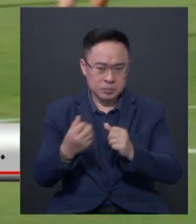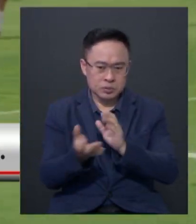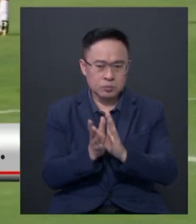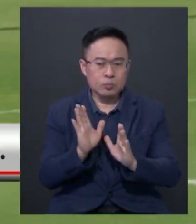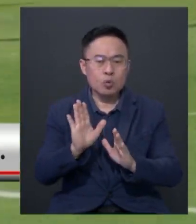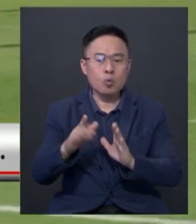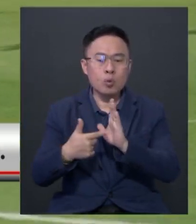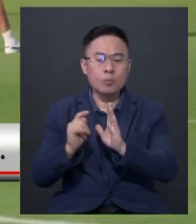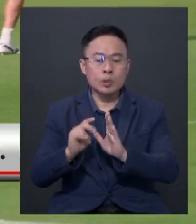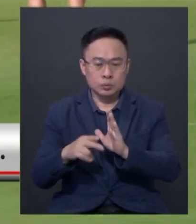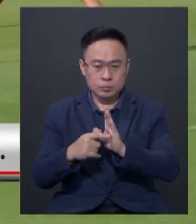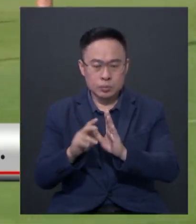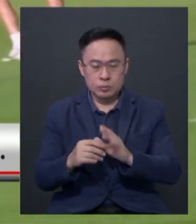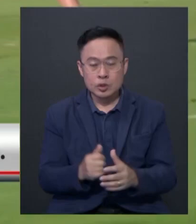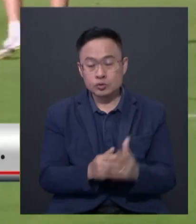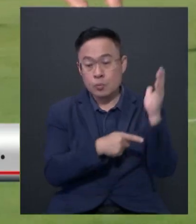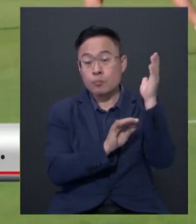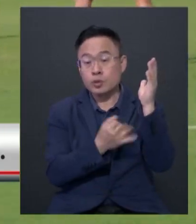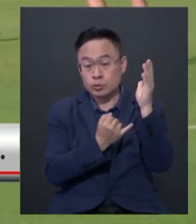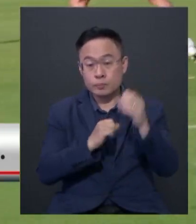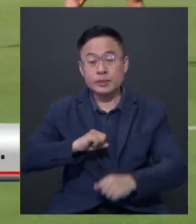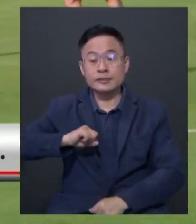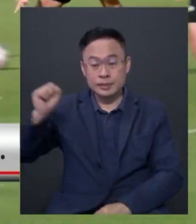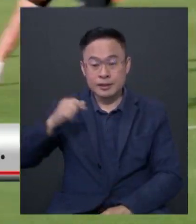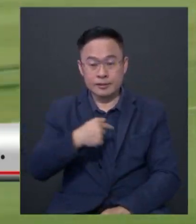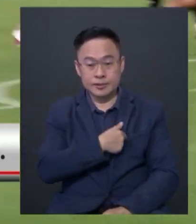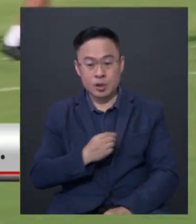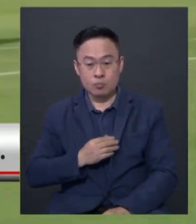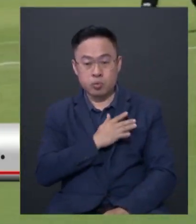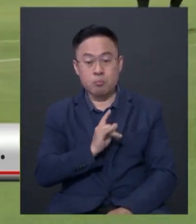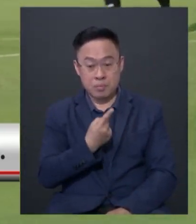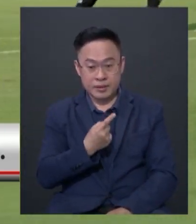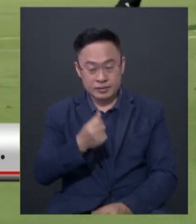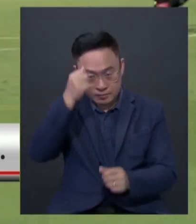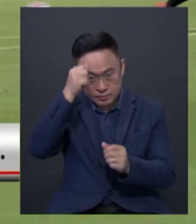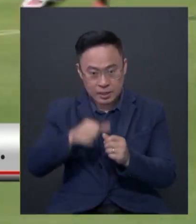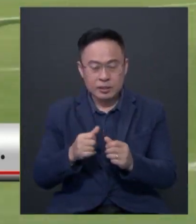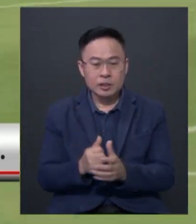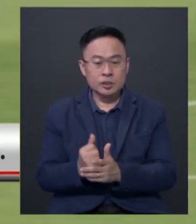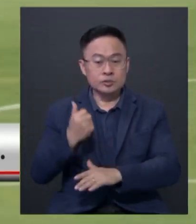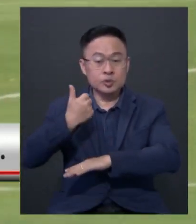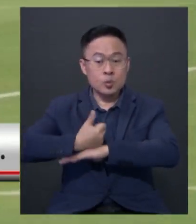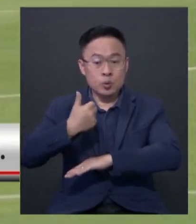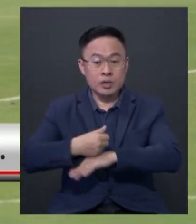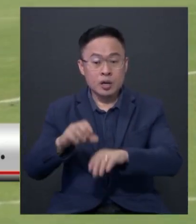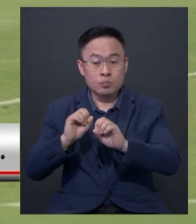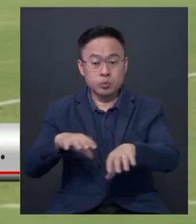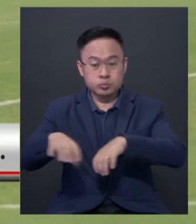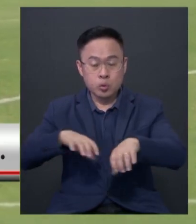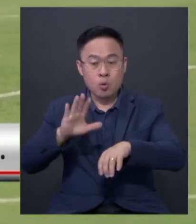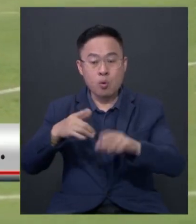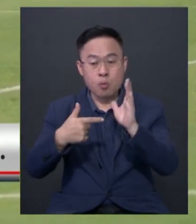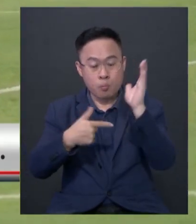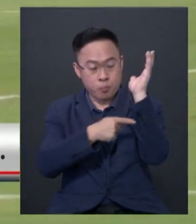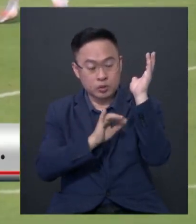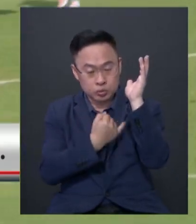น PT ประจวบเองก็เพิ่งจะเรียกความมั่นใจมาได้ไง แล้วโค้ชของประจวบคือโค้ชโอ่งนะซึ่งเป็นโค้ชเก่า BG นะ แล้วก็เหมือนรู้หม